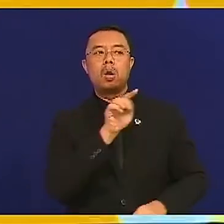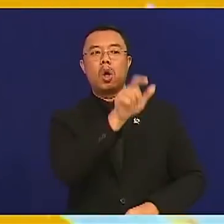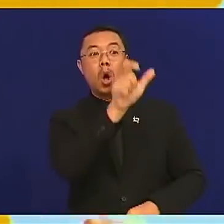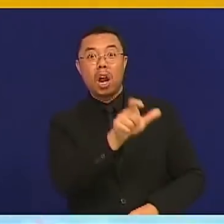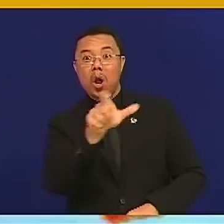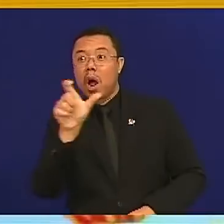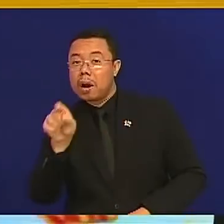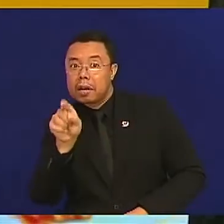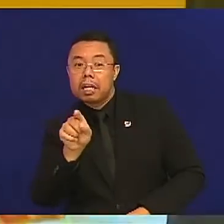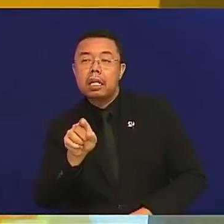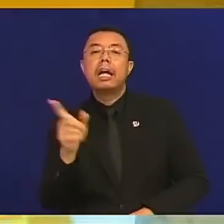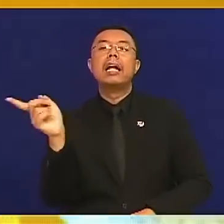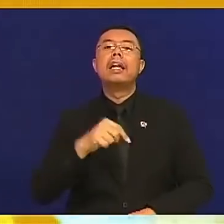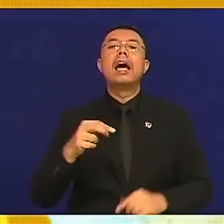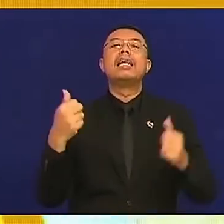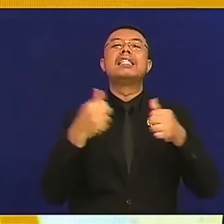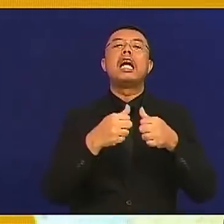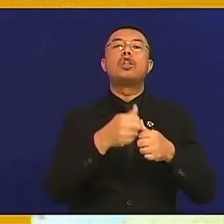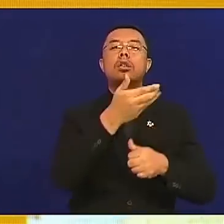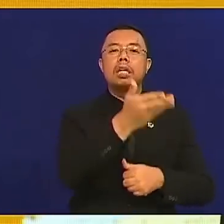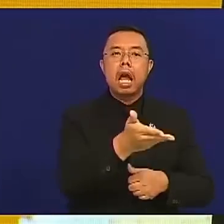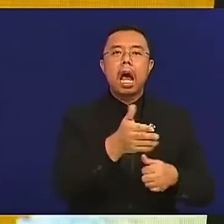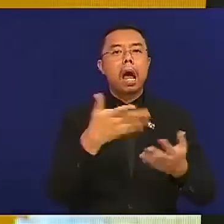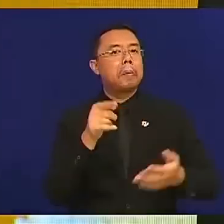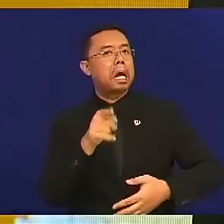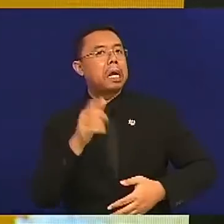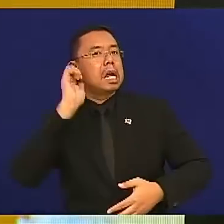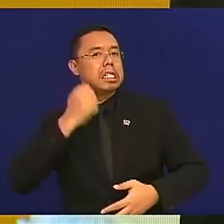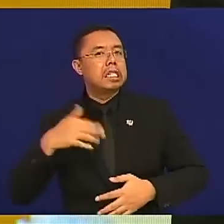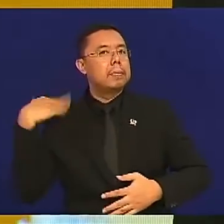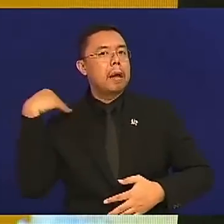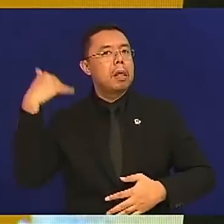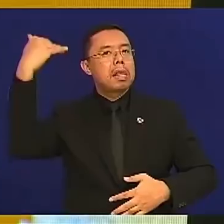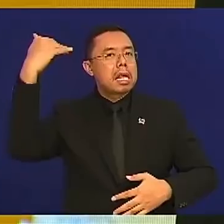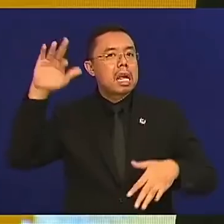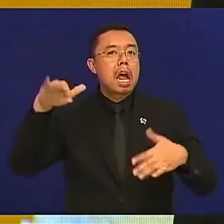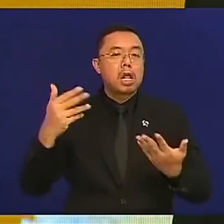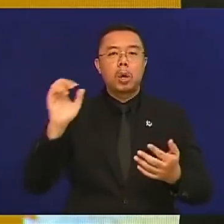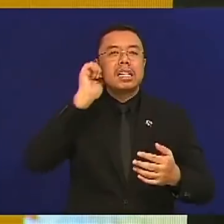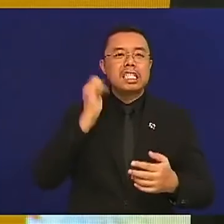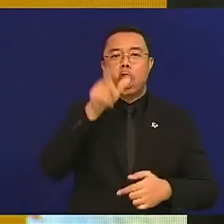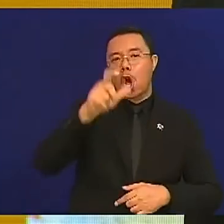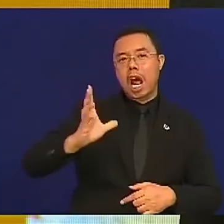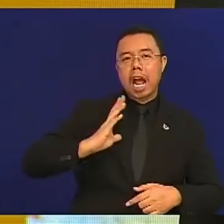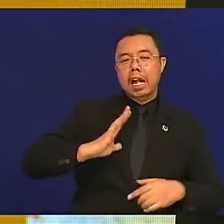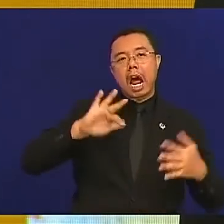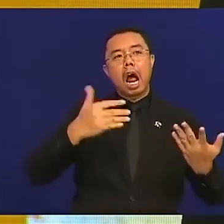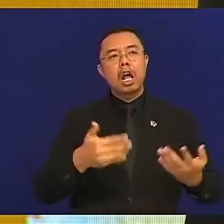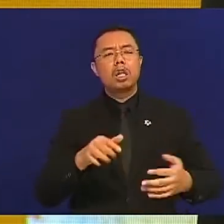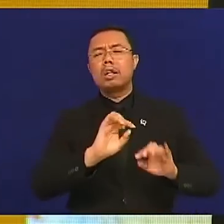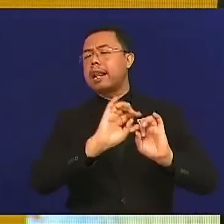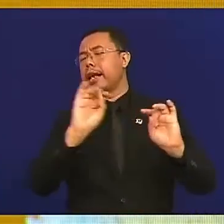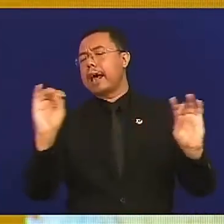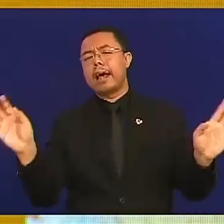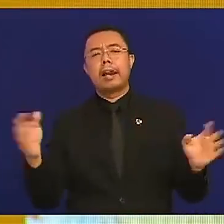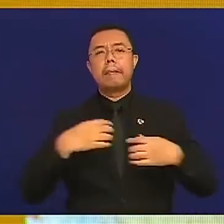seseorang itu dari statusnya, apakah dia istri pejabat tinggi, istri orang kaya, atau